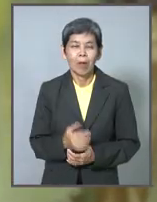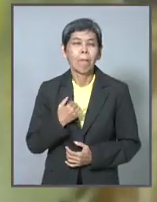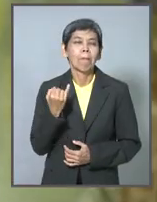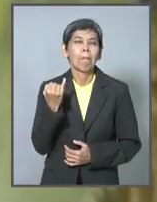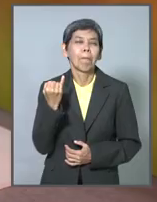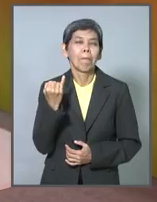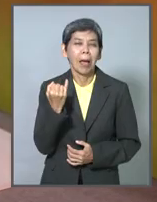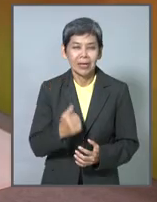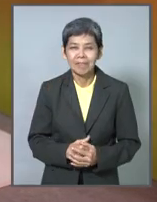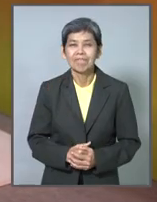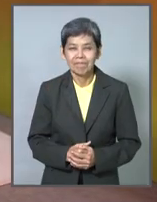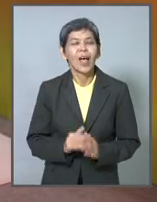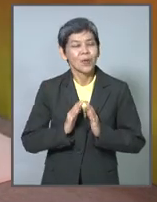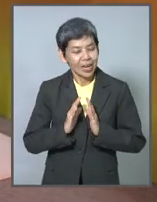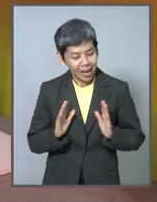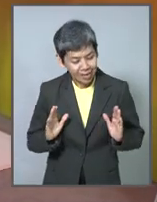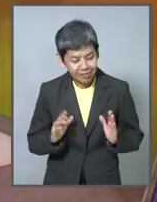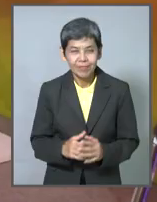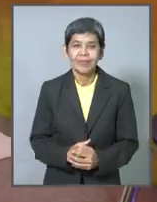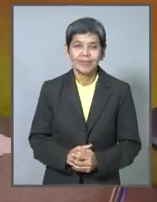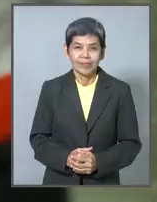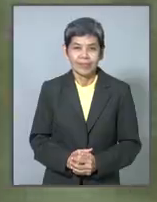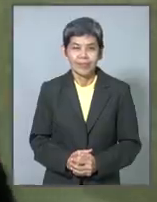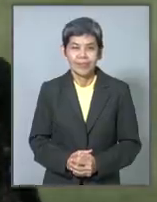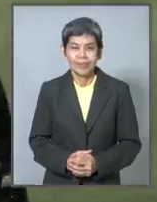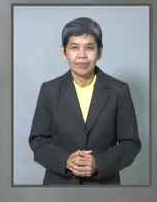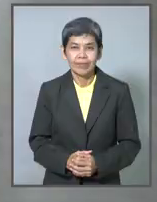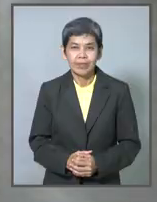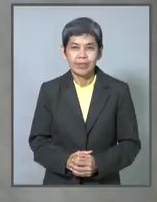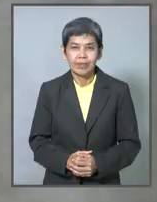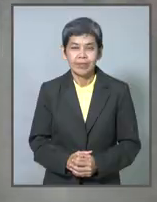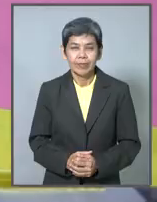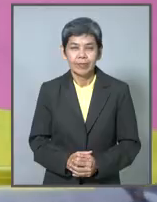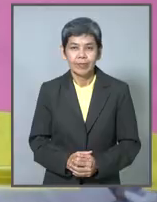ด็กยอมแพ้โอเคครับขอบคุณครับ ขอบคุณค่ะ